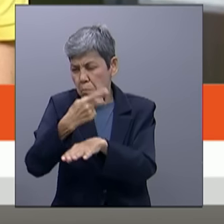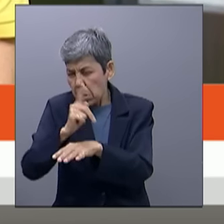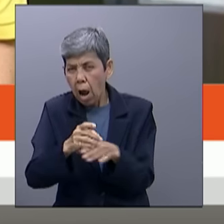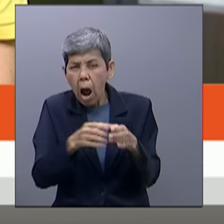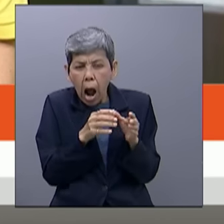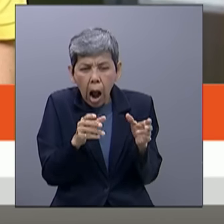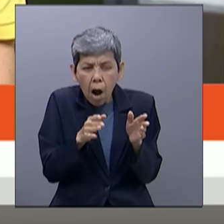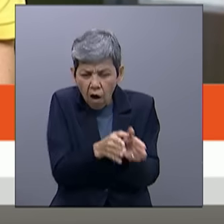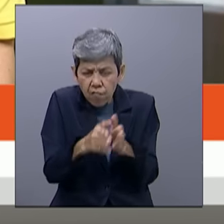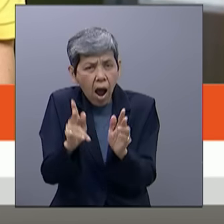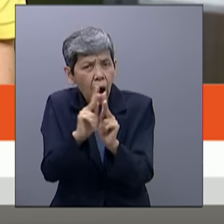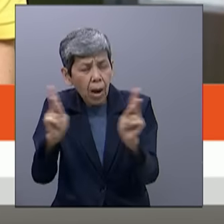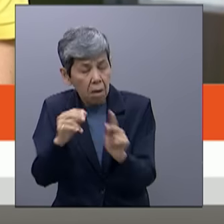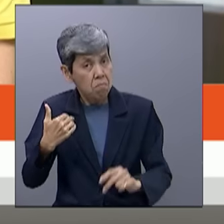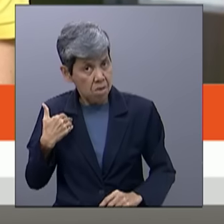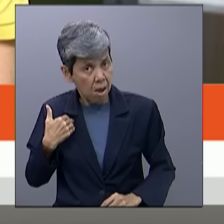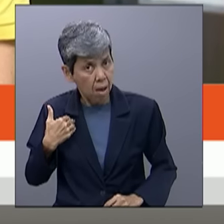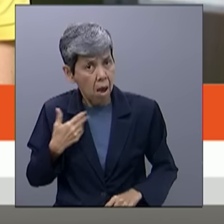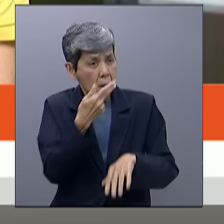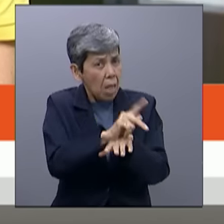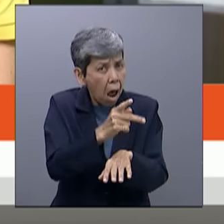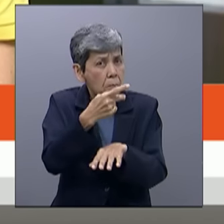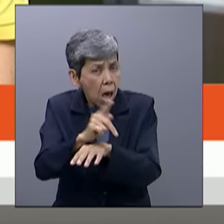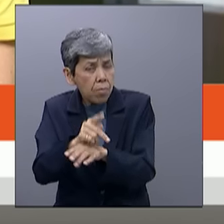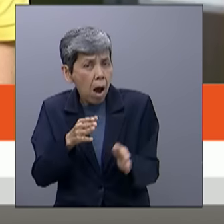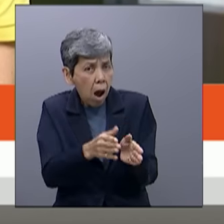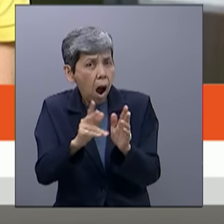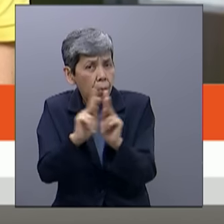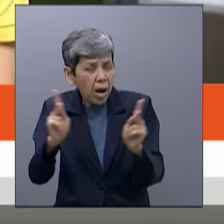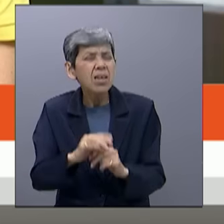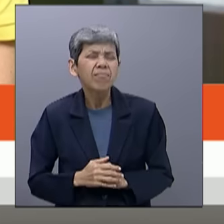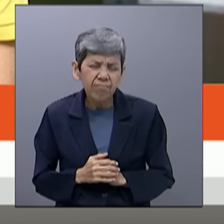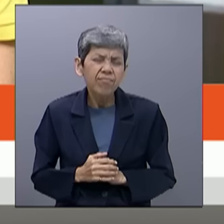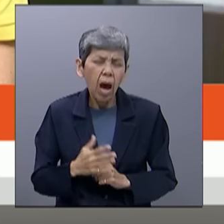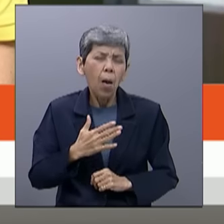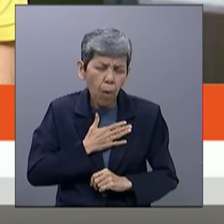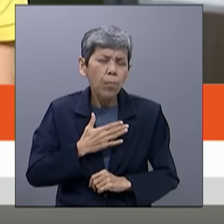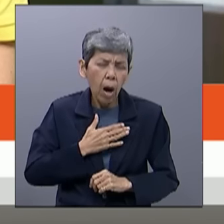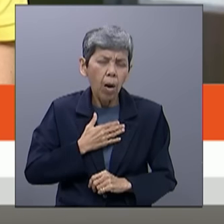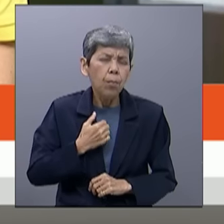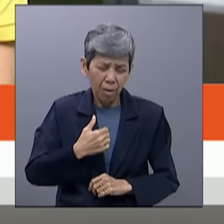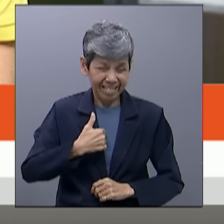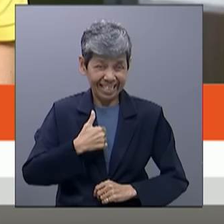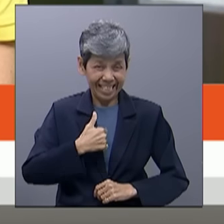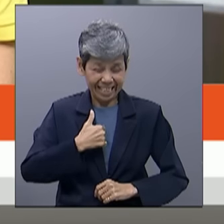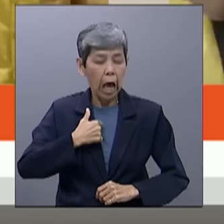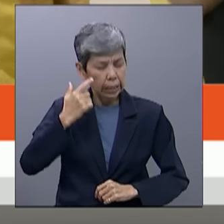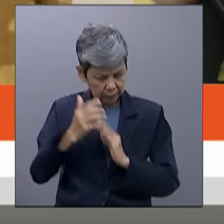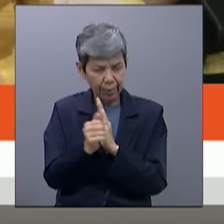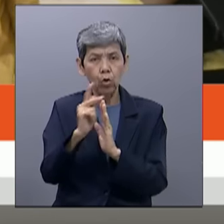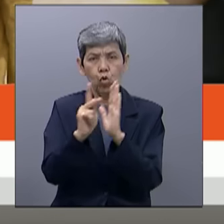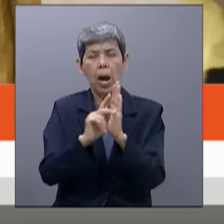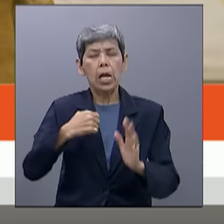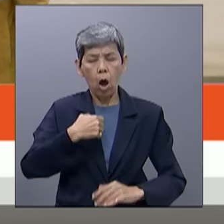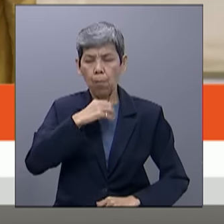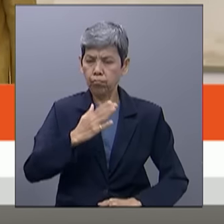แล้วเนี่ยมันมีความเป็นไปได้ที่จะเป็นอย่างนั้นมากน้อยแค่ไหนอาจารย ์ก็แน่นอนผมว่าผมตัวผมเองผมเชี่ยวชาญด้านกฎหมายผมก็บ